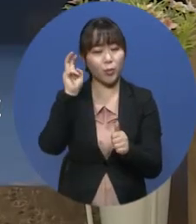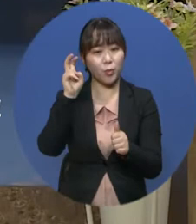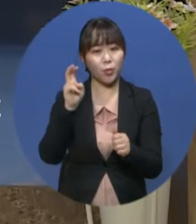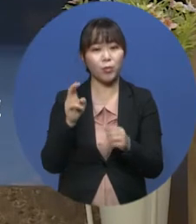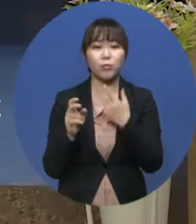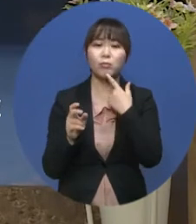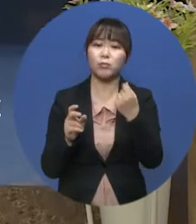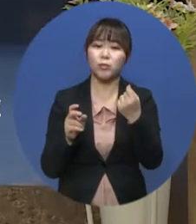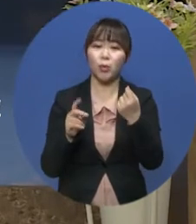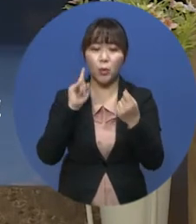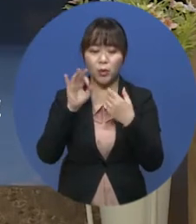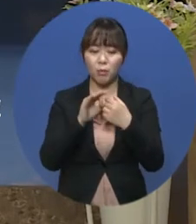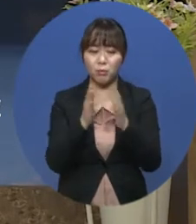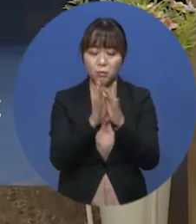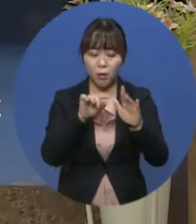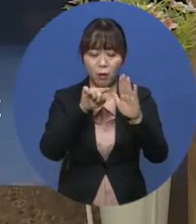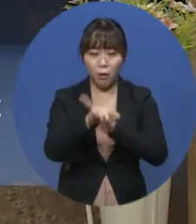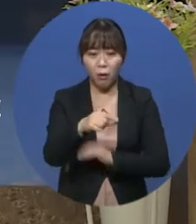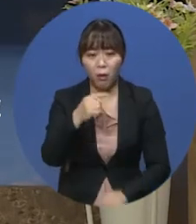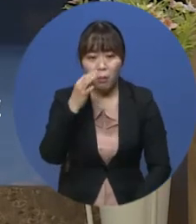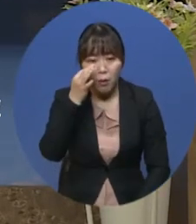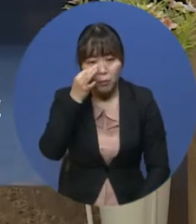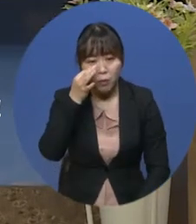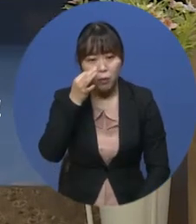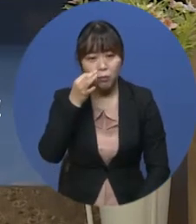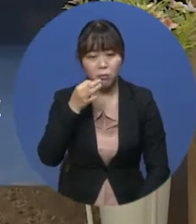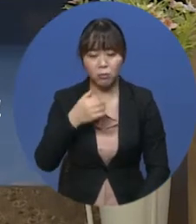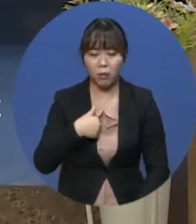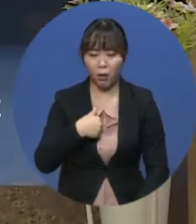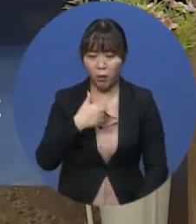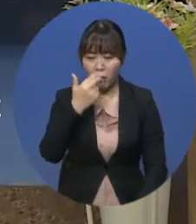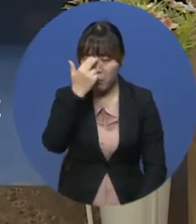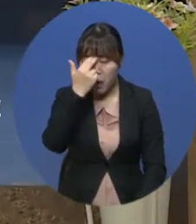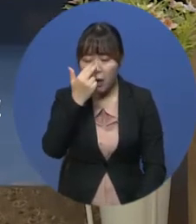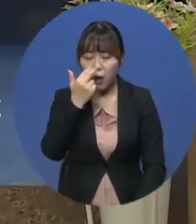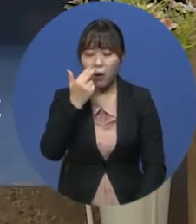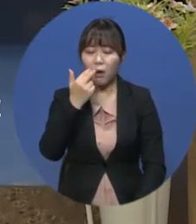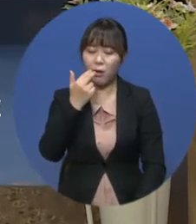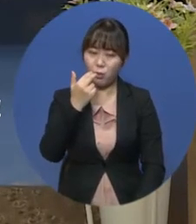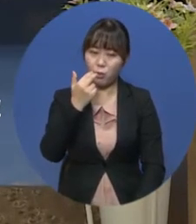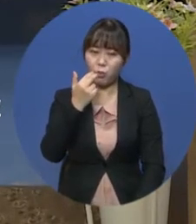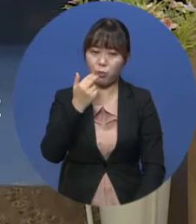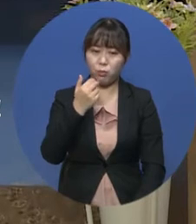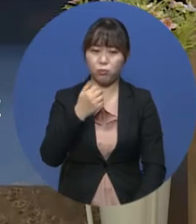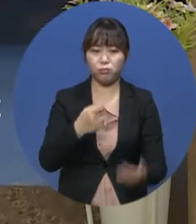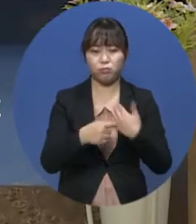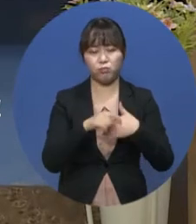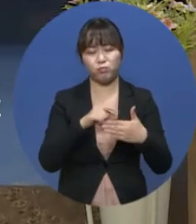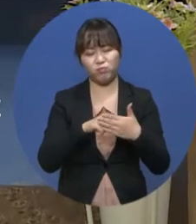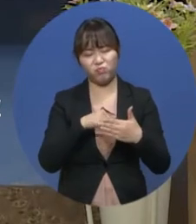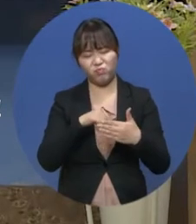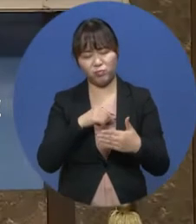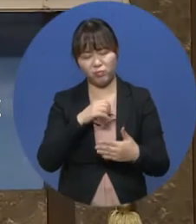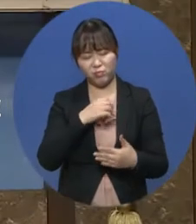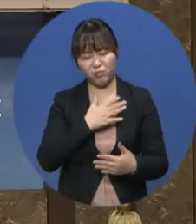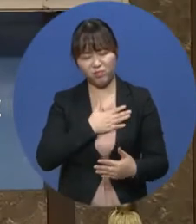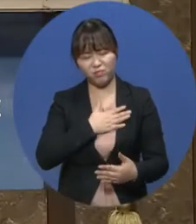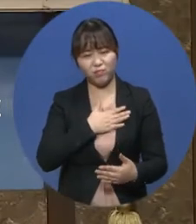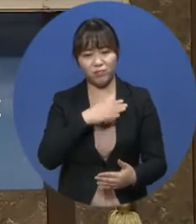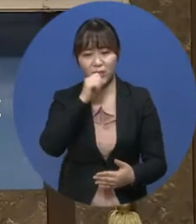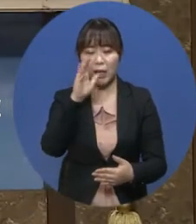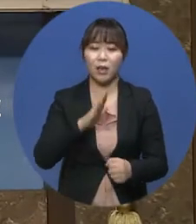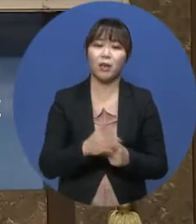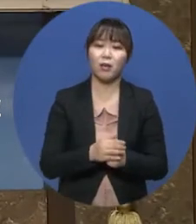아주 중요한 발걸음을 또 했는데 에 또 가지 못하는 상황이며 는 또 막 눌러서 안좋잖아요 그럼요 한건